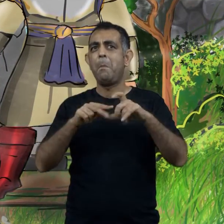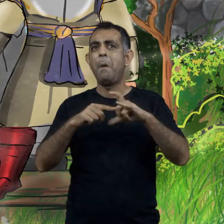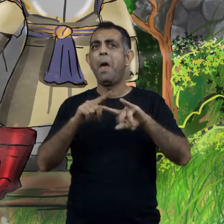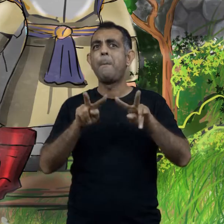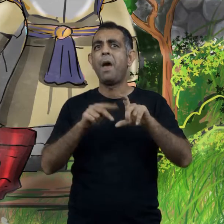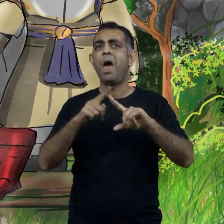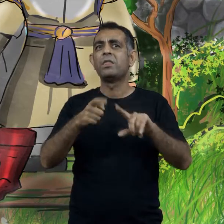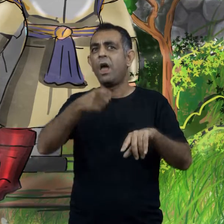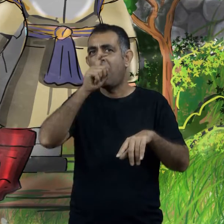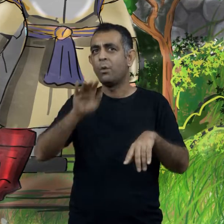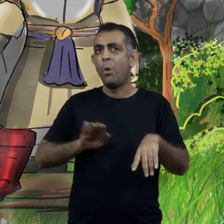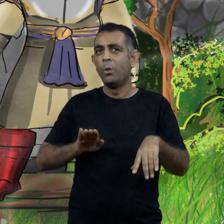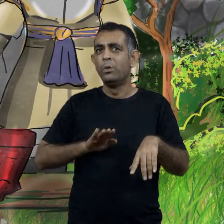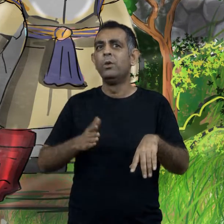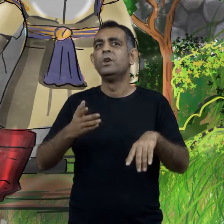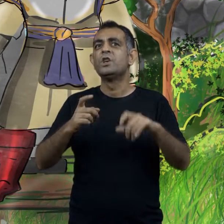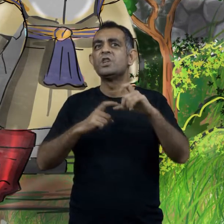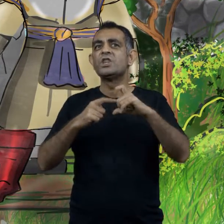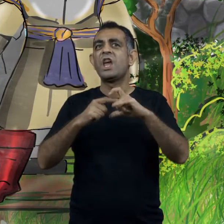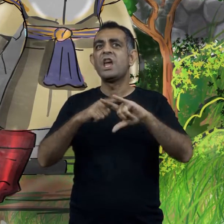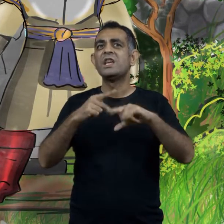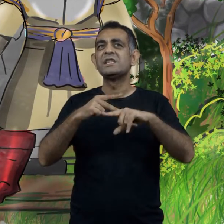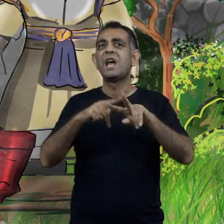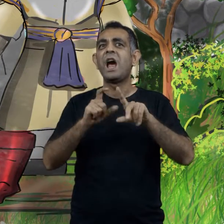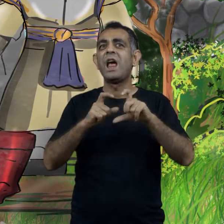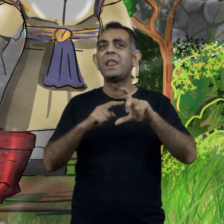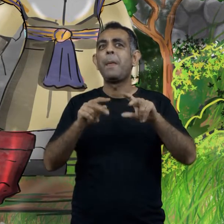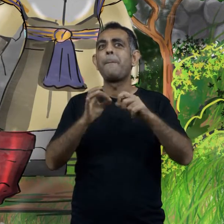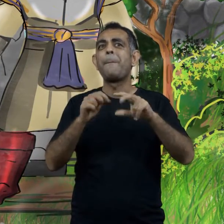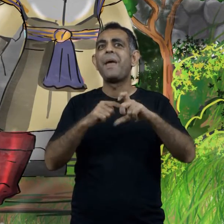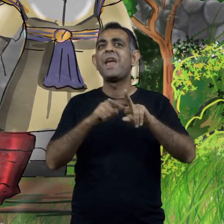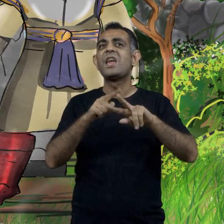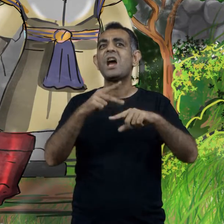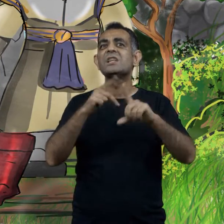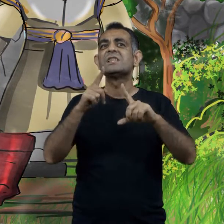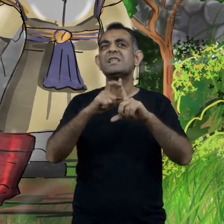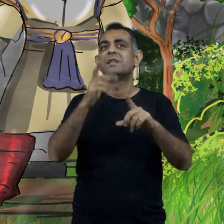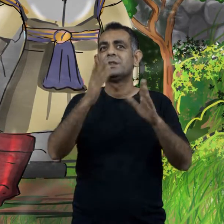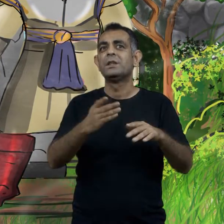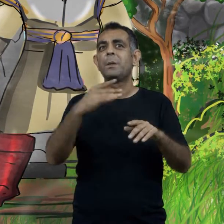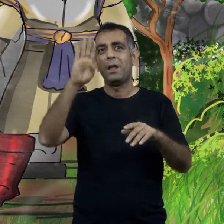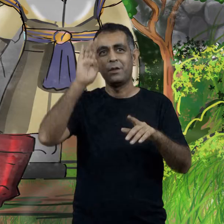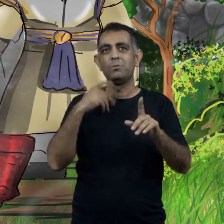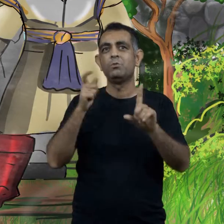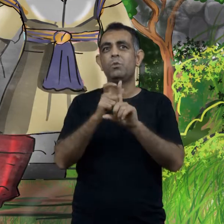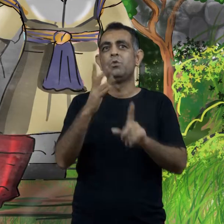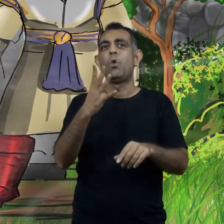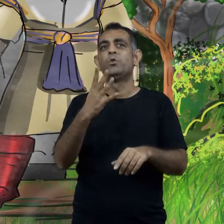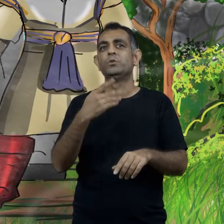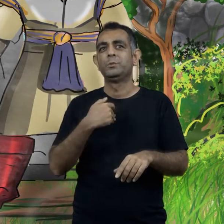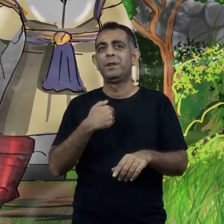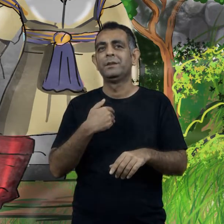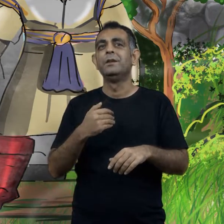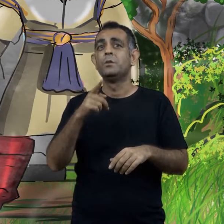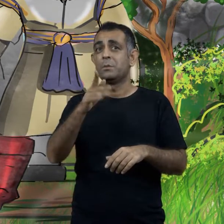komutan Fatih Sultan Mehmet Hanoğlu Şehzade Bayezid. Amasya'nın 4.